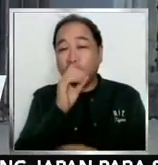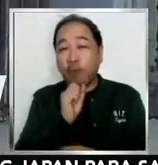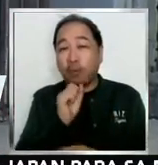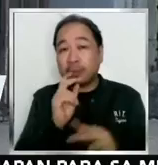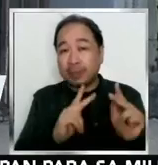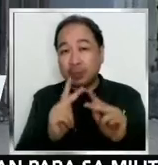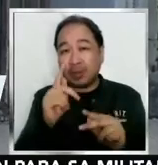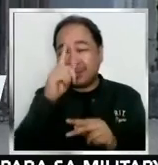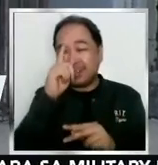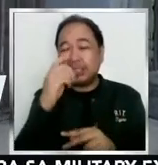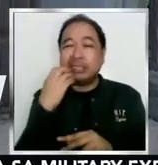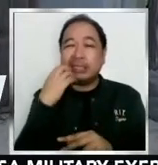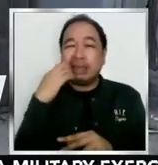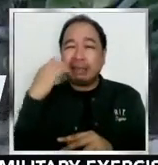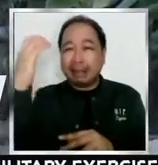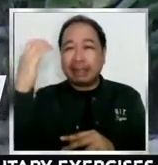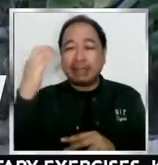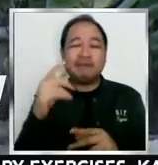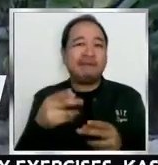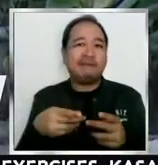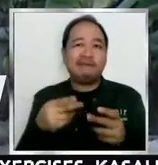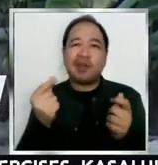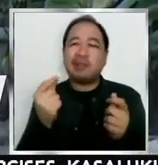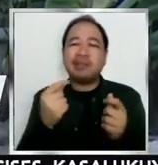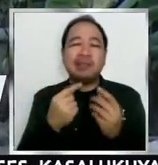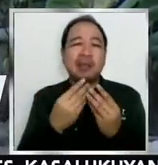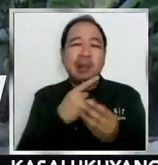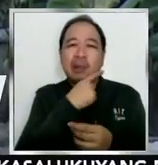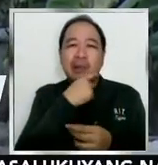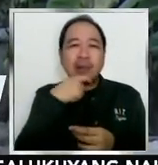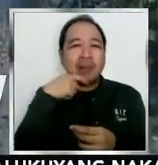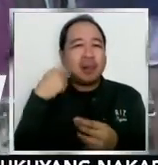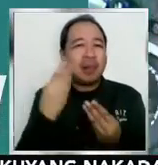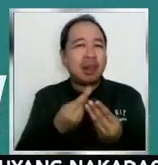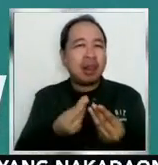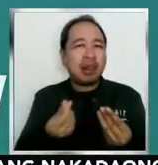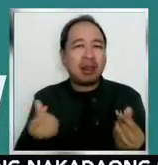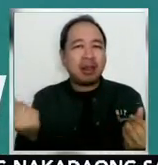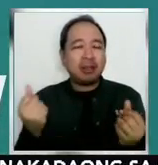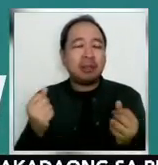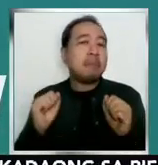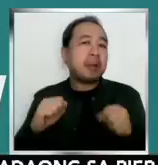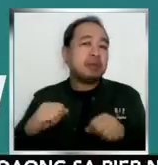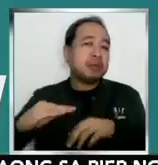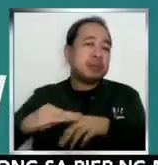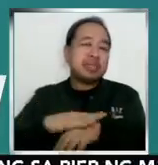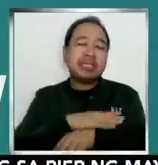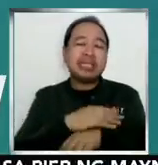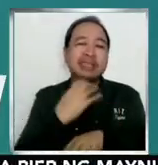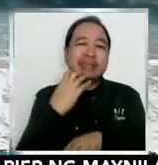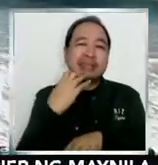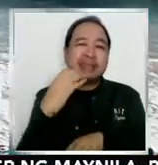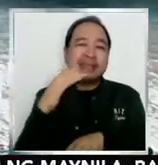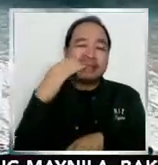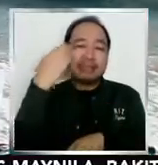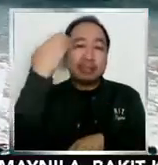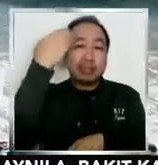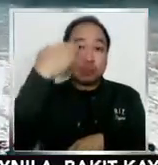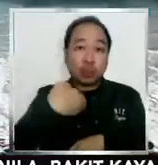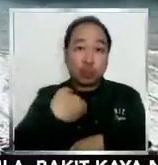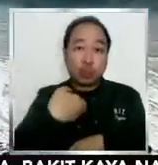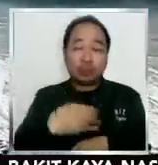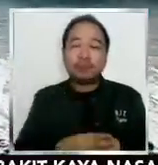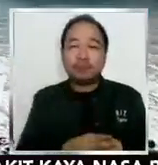nagkakaroon po sila ng dehydration. And that can lead to heat stroke. Para raw masulit ang pinakaantay na